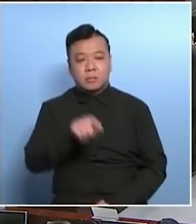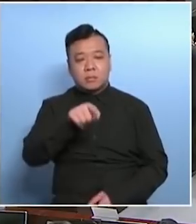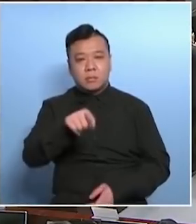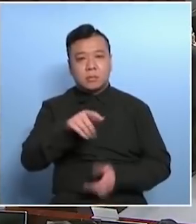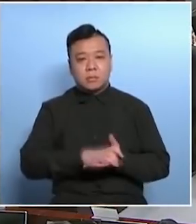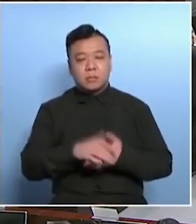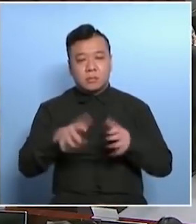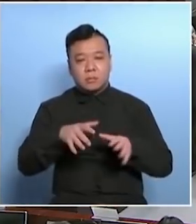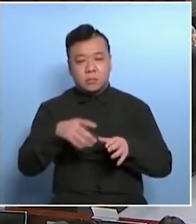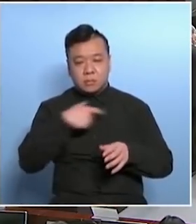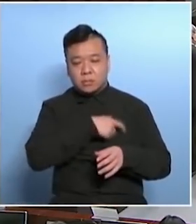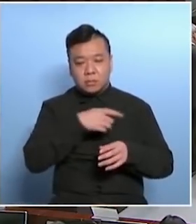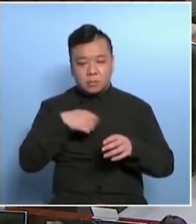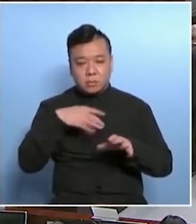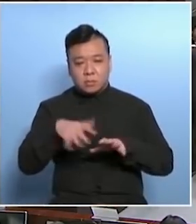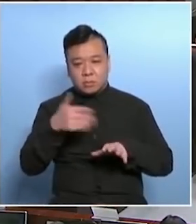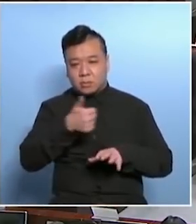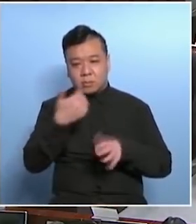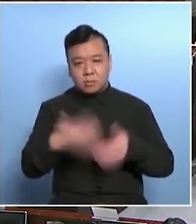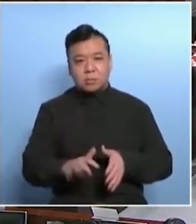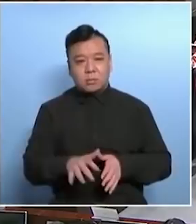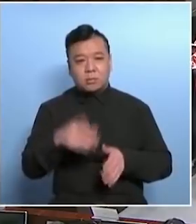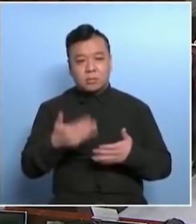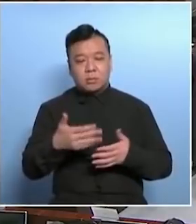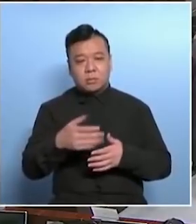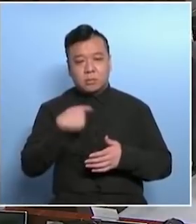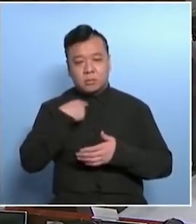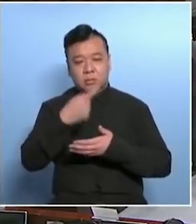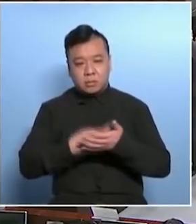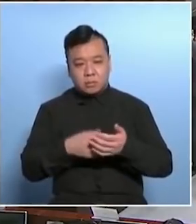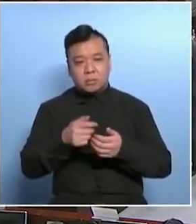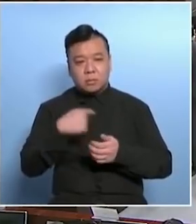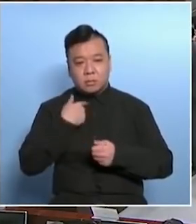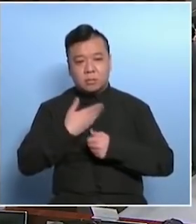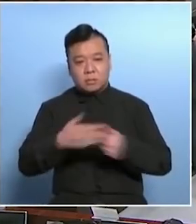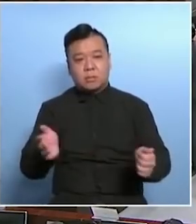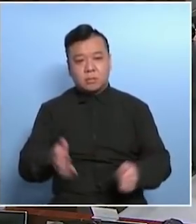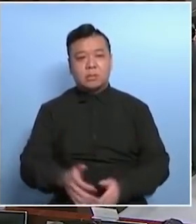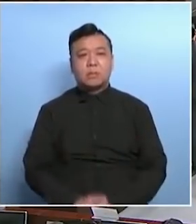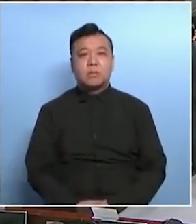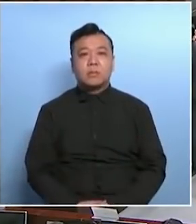已經處理完了，我現在根據議事規則請你們出去。